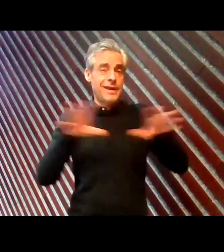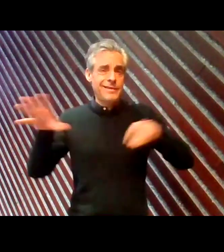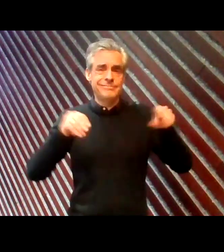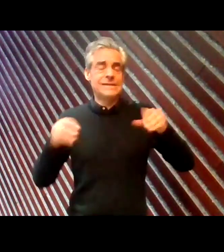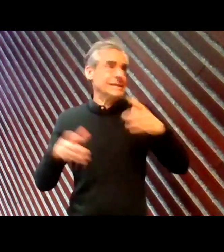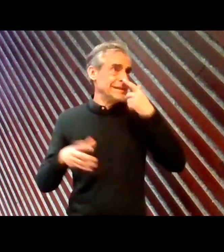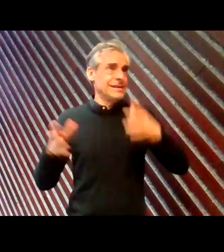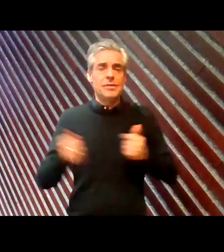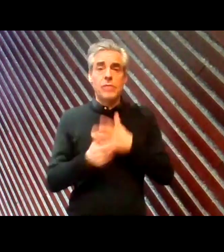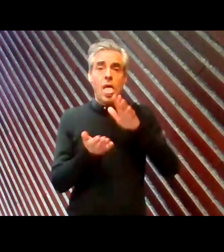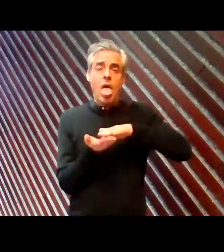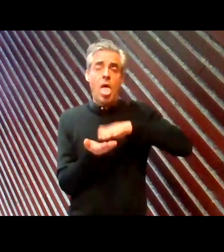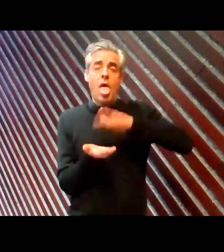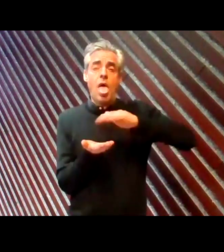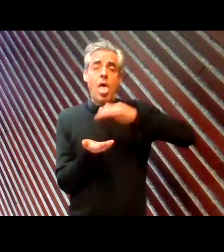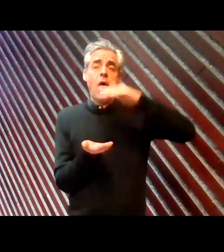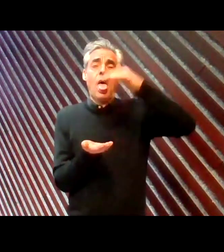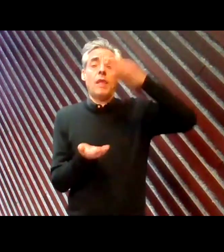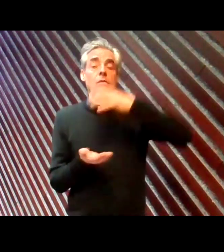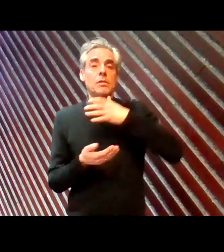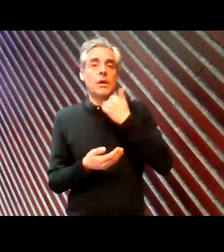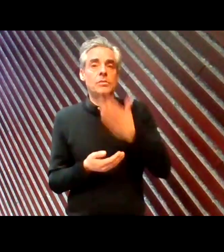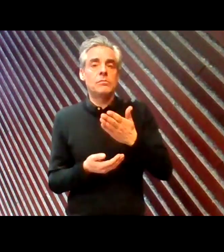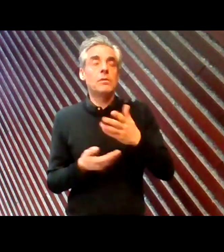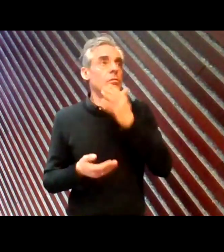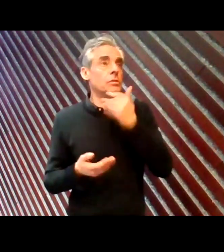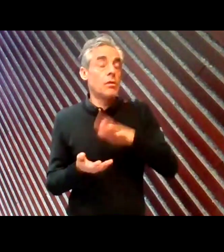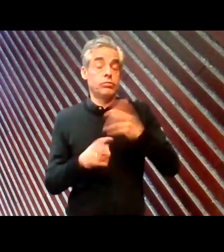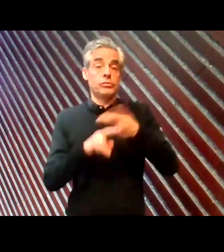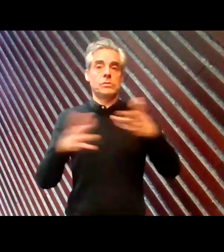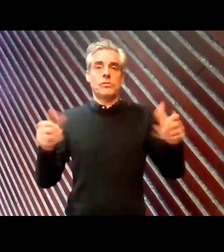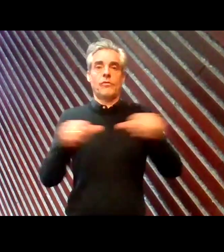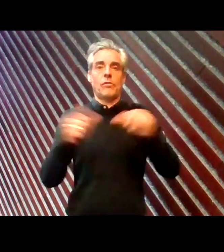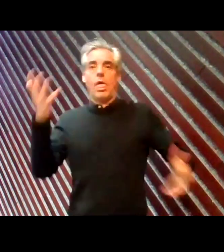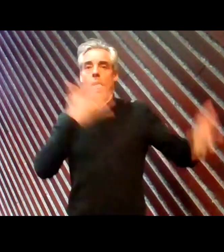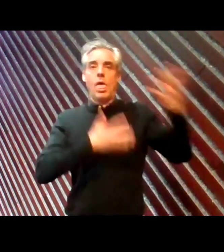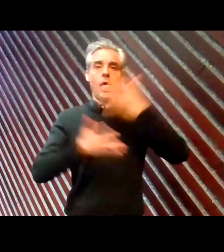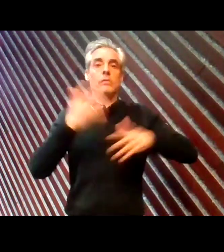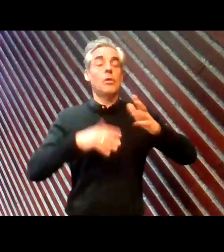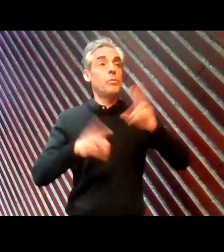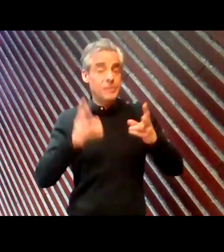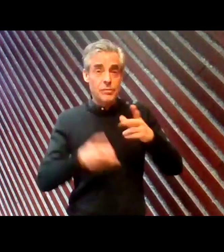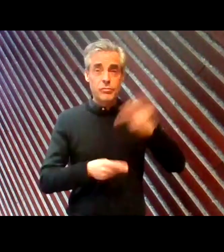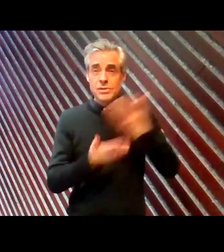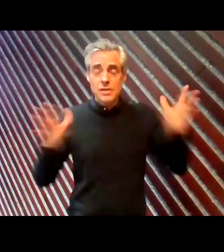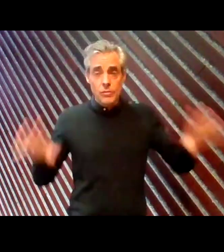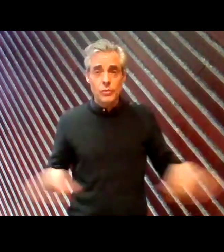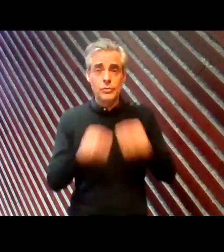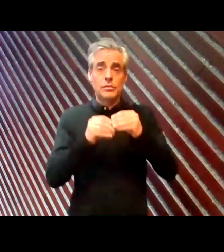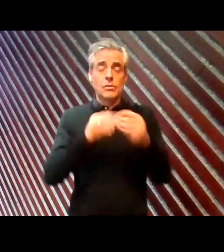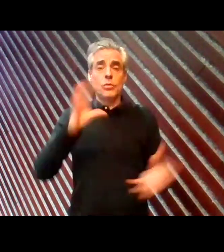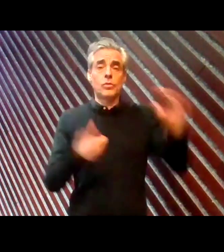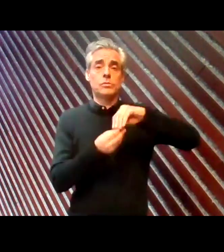des millefeuilles qui sont ingérables et avec un tas d'outils qui sont noyés alors qu'ils peuvent être efficients